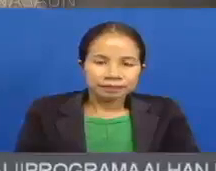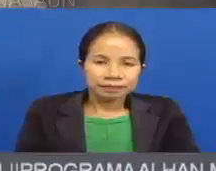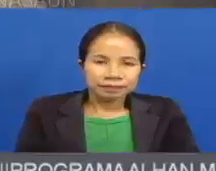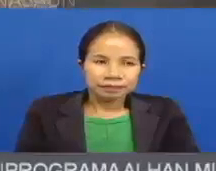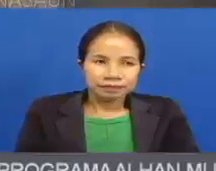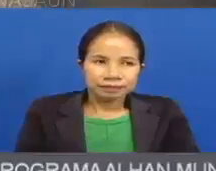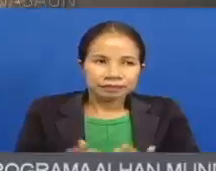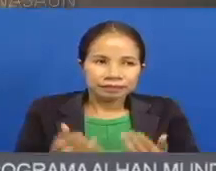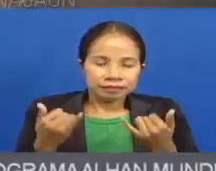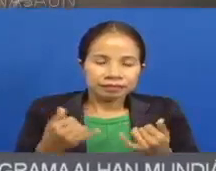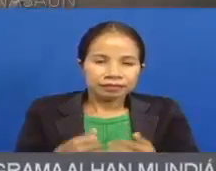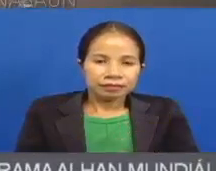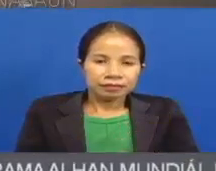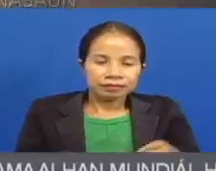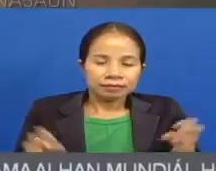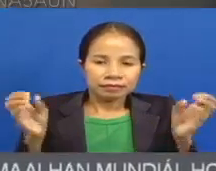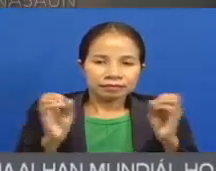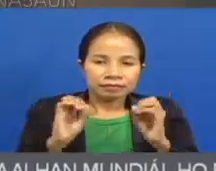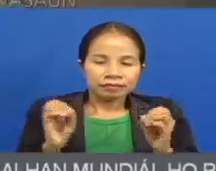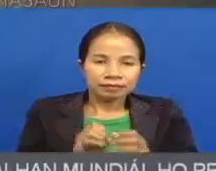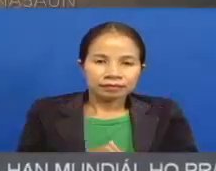Caracol agora ne lausa